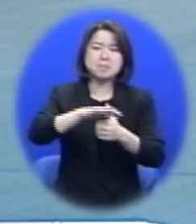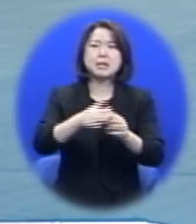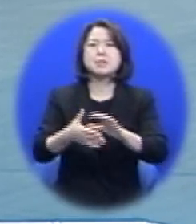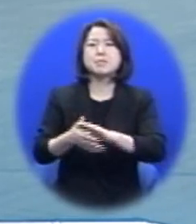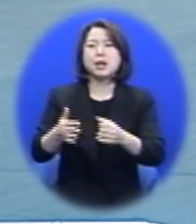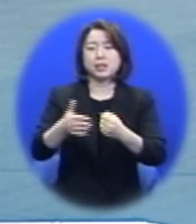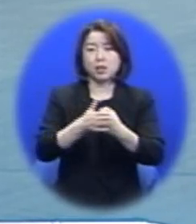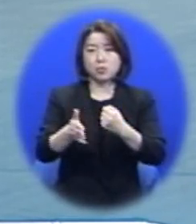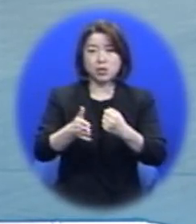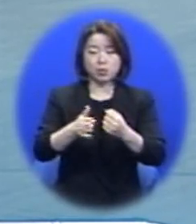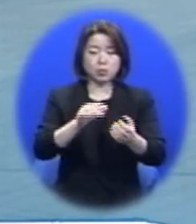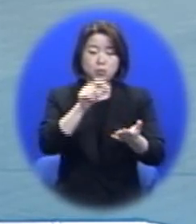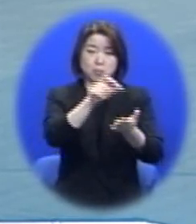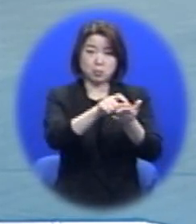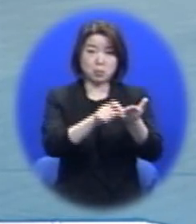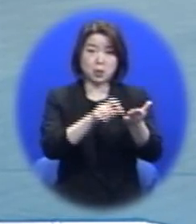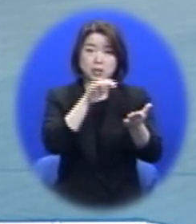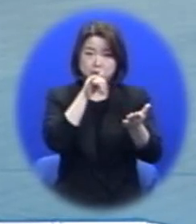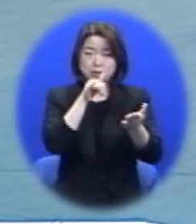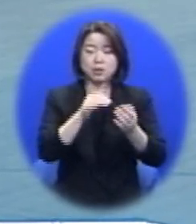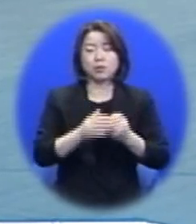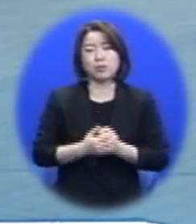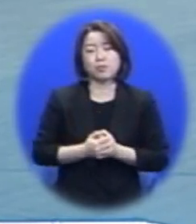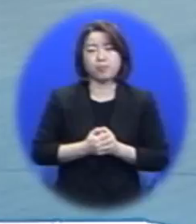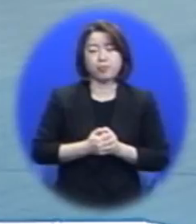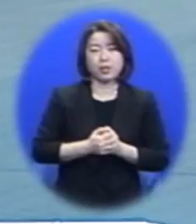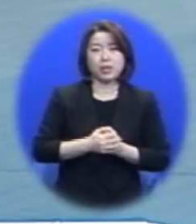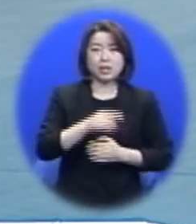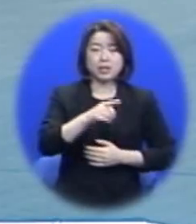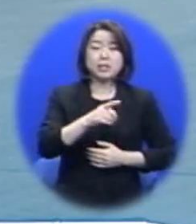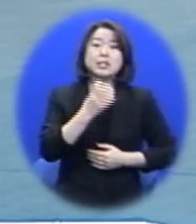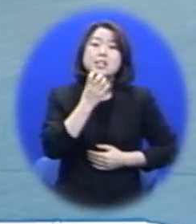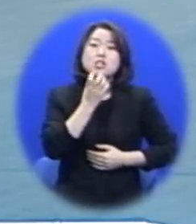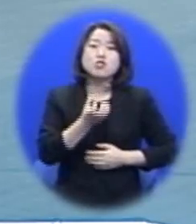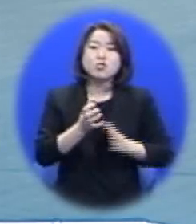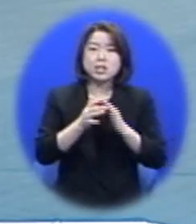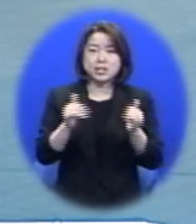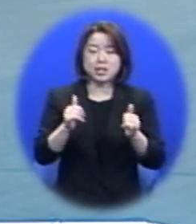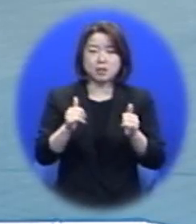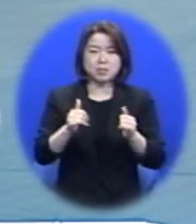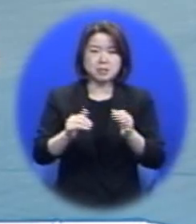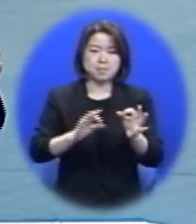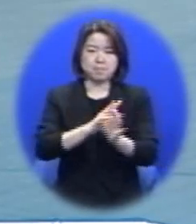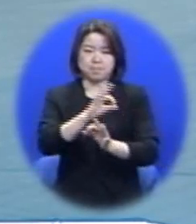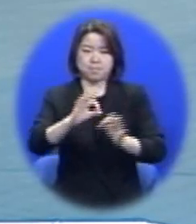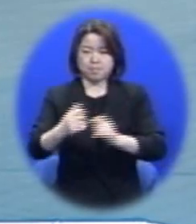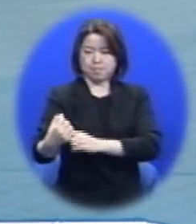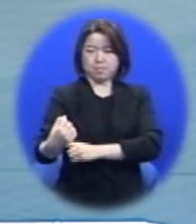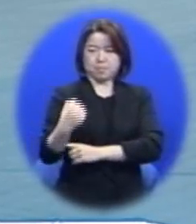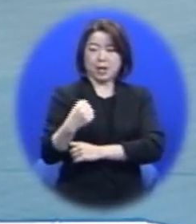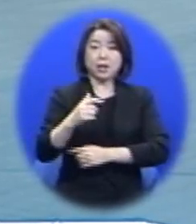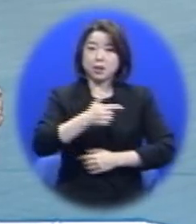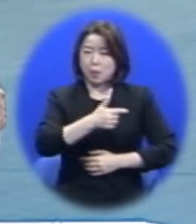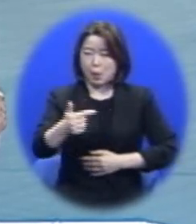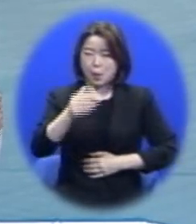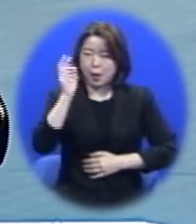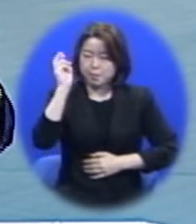말합니다. 아마 그 서머나의 유대인들이 상당히 경제적인 어떤 힘을 가지고 있었던